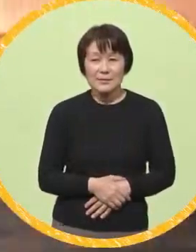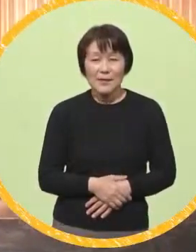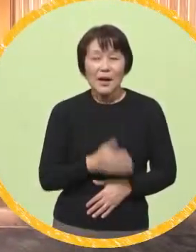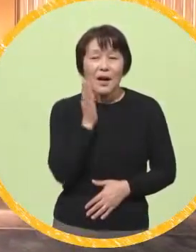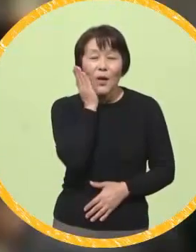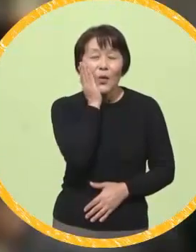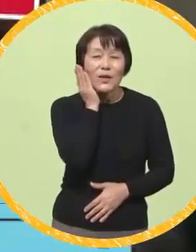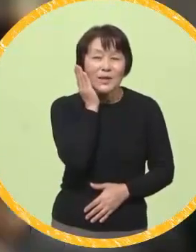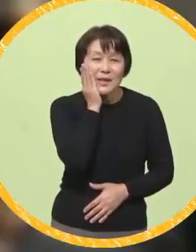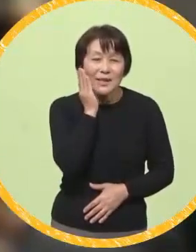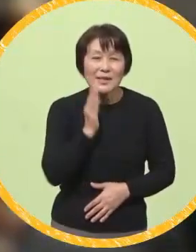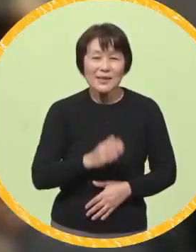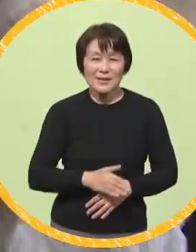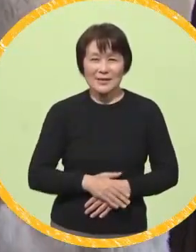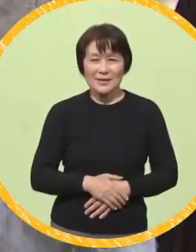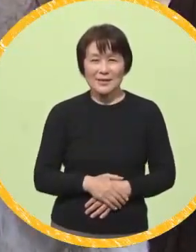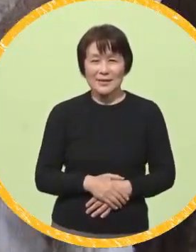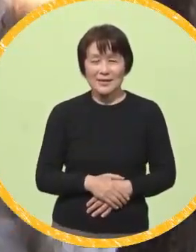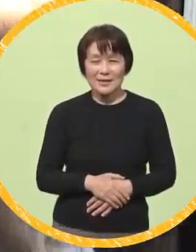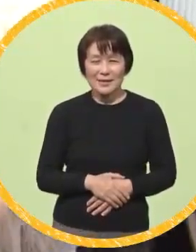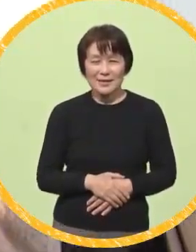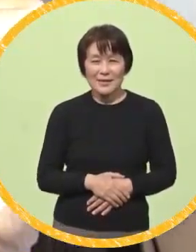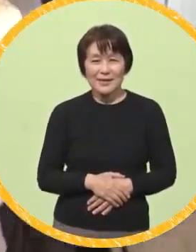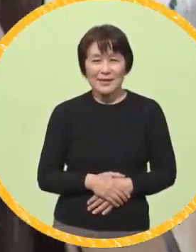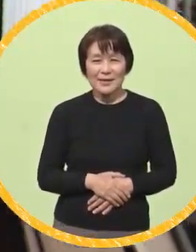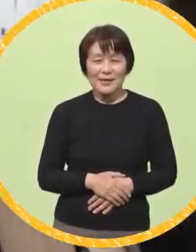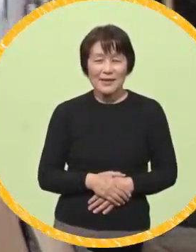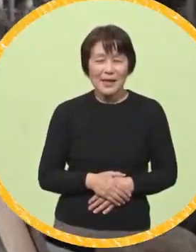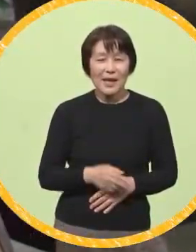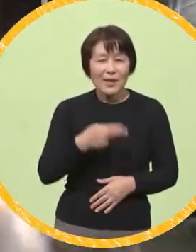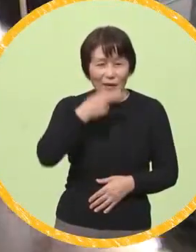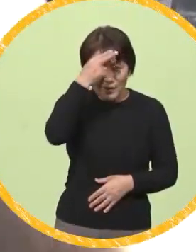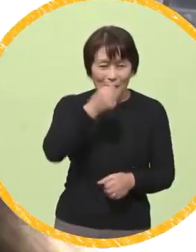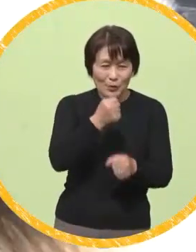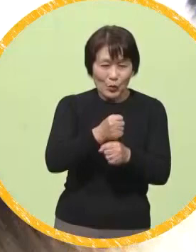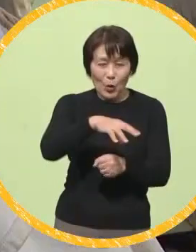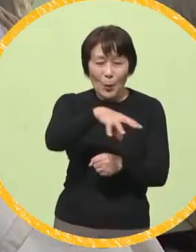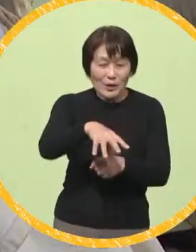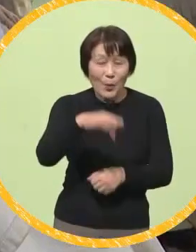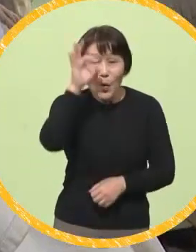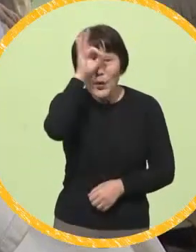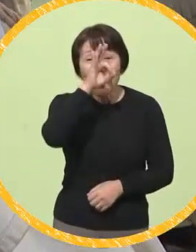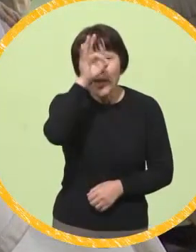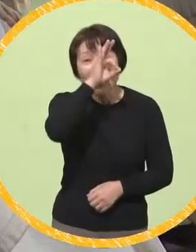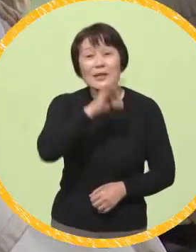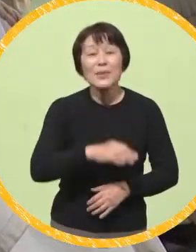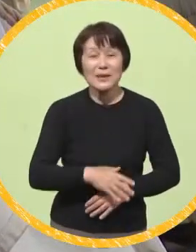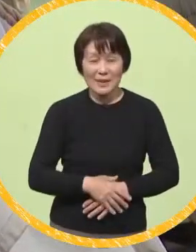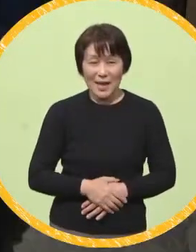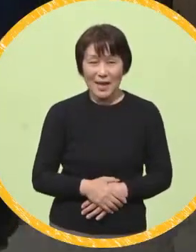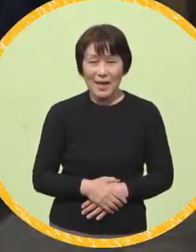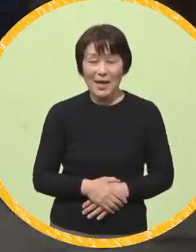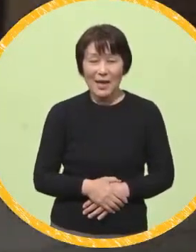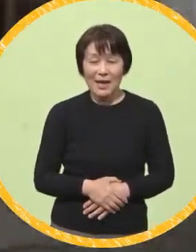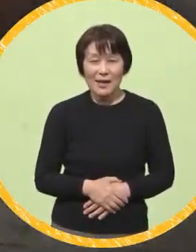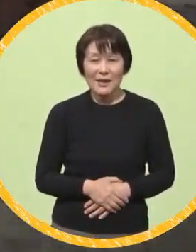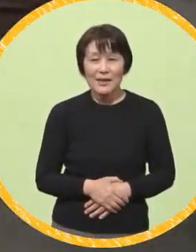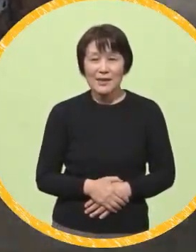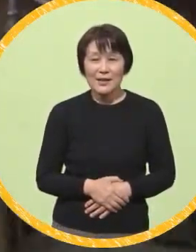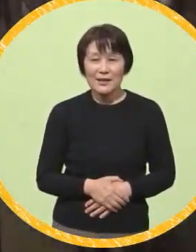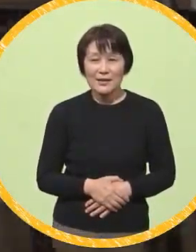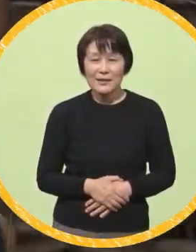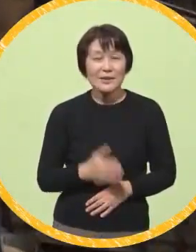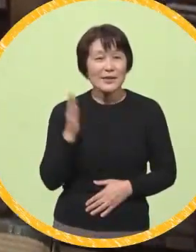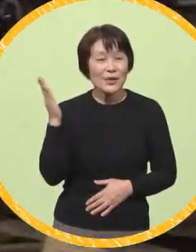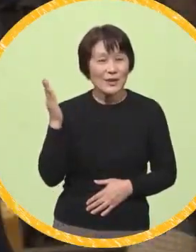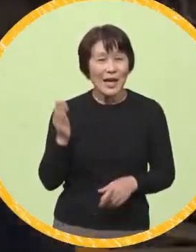い。 せっかくなので酒蔵見学をさせていただきました。すごいでしょう。でこちら